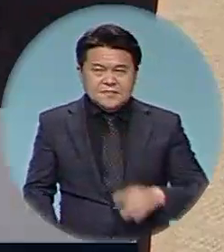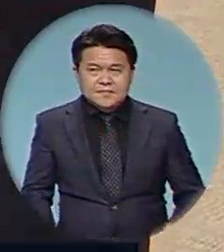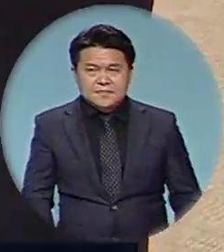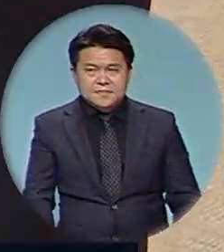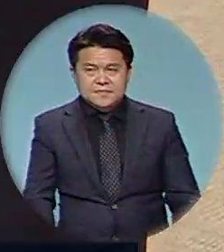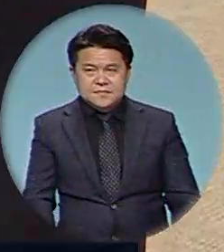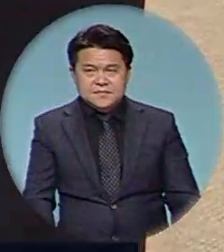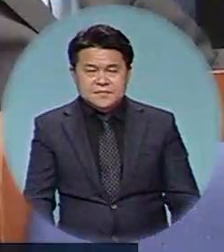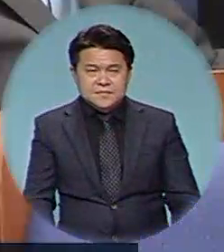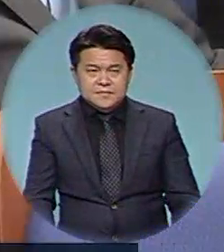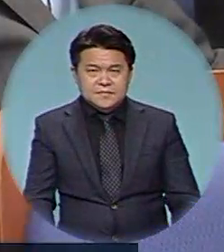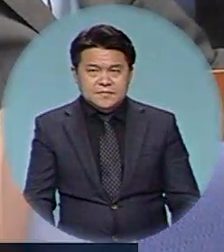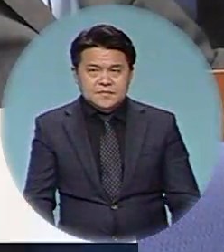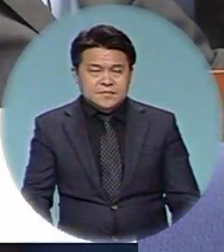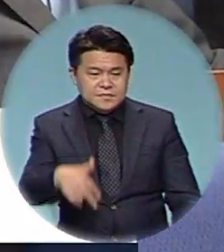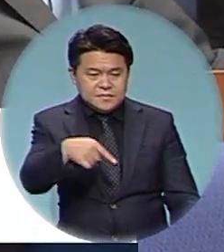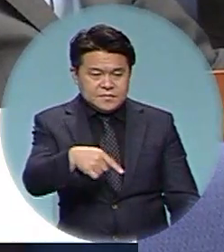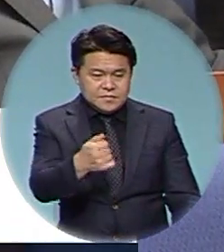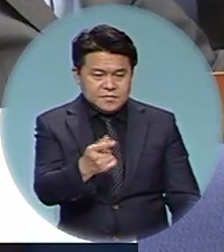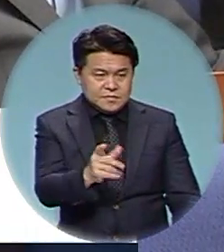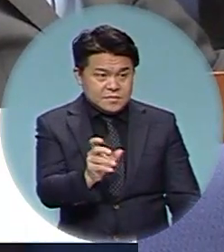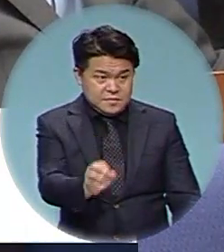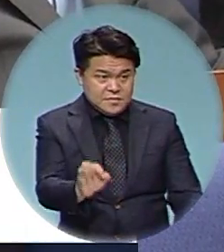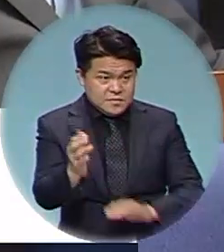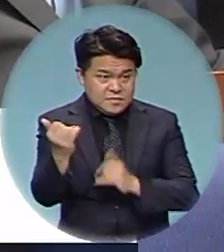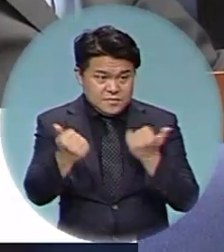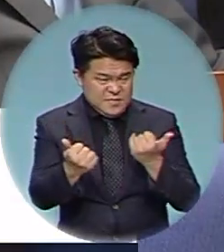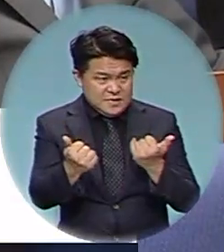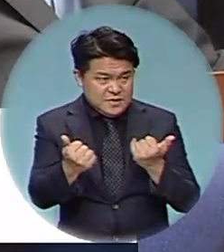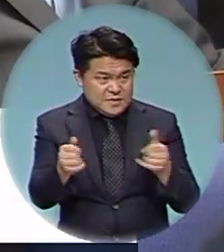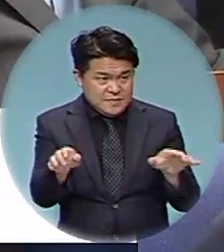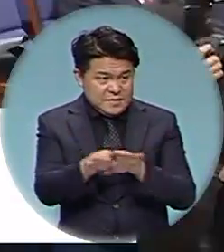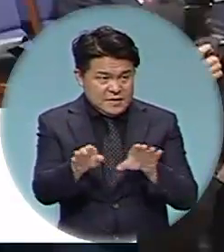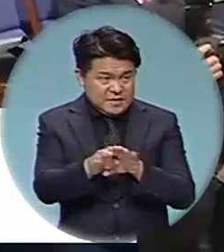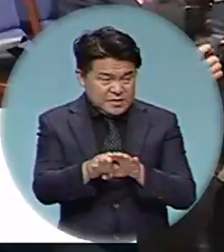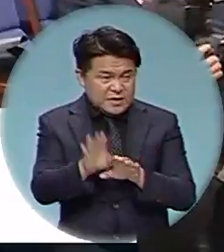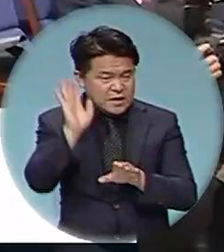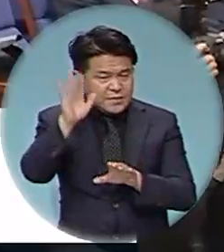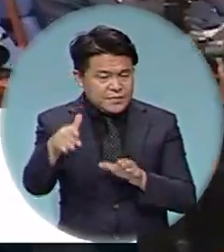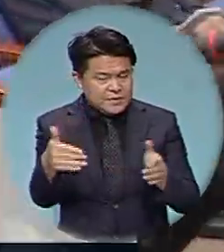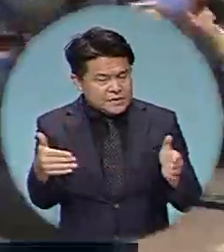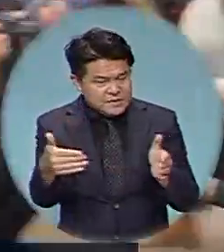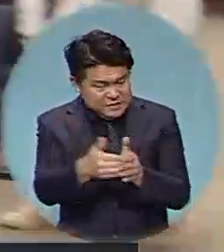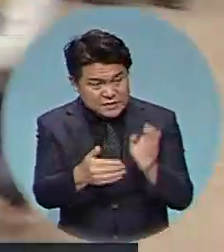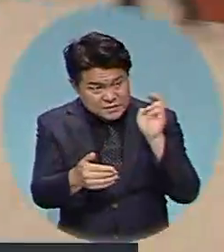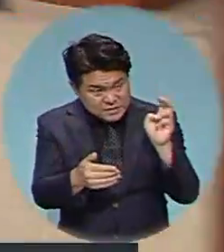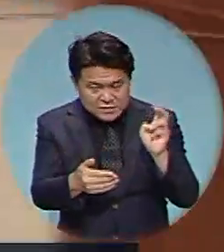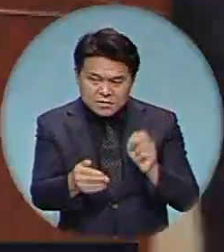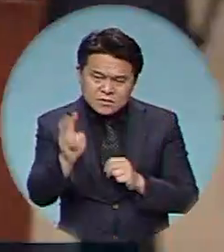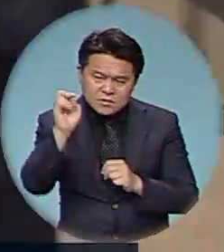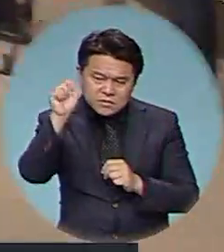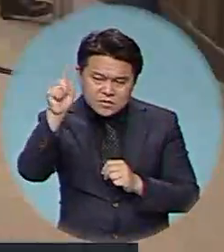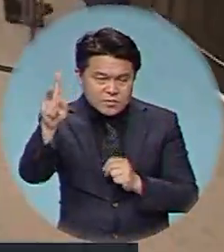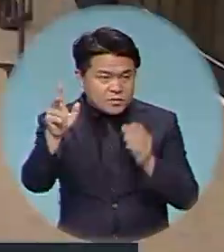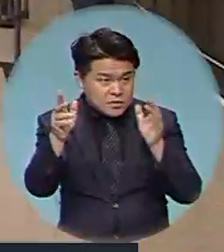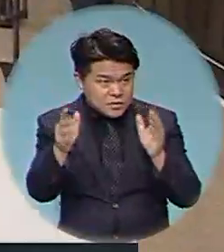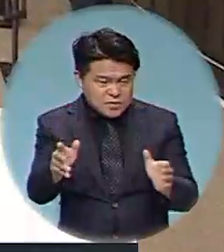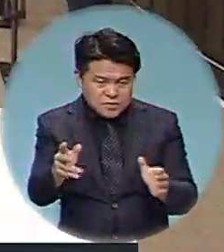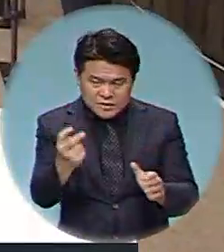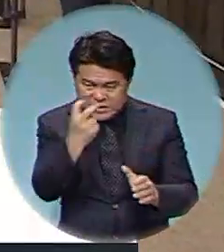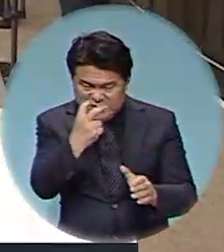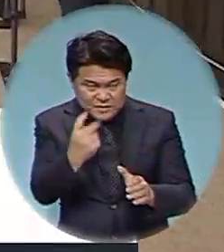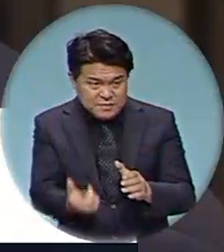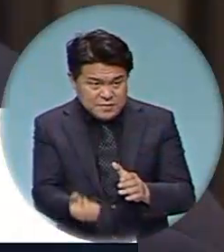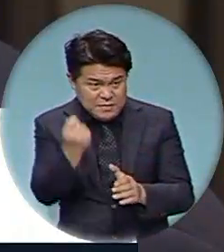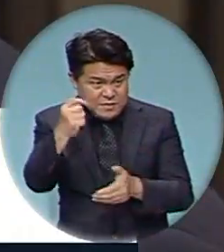내비쳤습니다. 조영 원내대표는 국회 보이콧 기간이 길어지지 않을 것이라고 밝혔지만 모레까지 시한을 정해야 하는 건 졸속